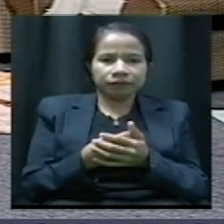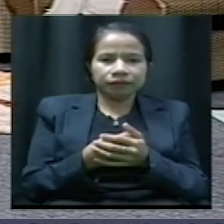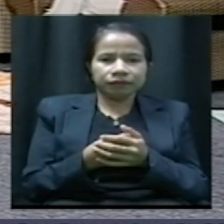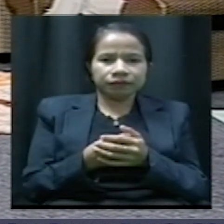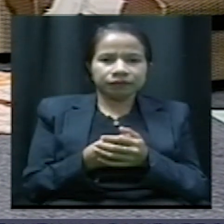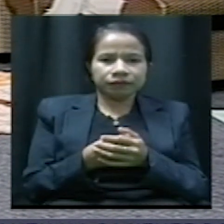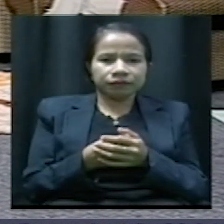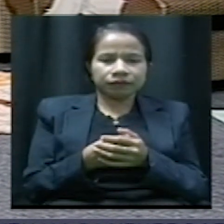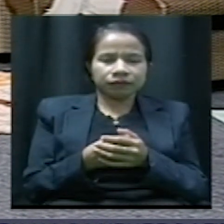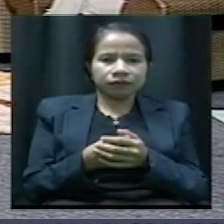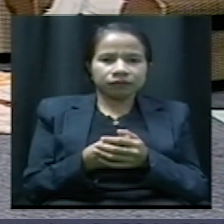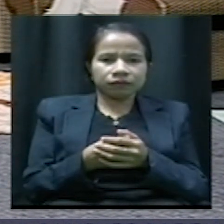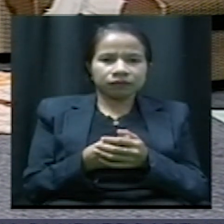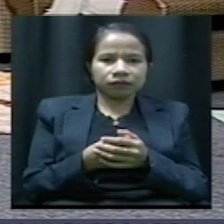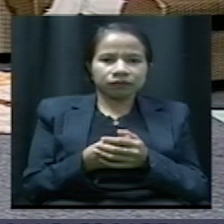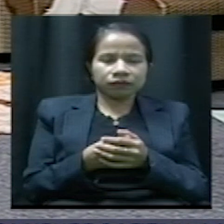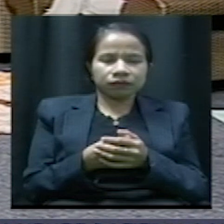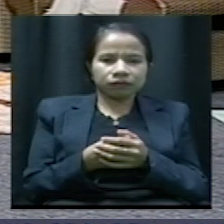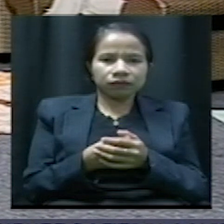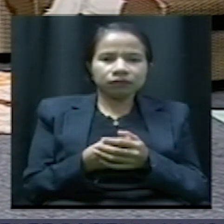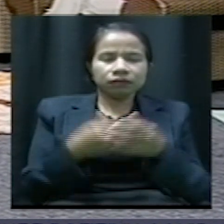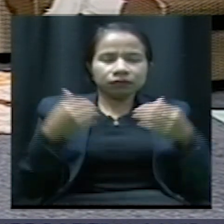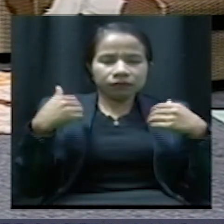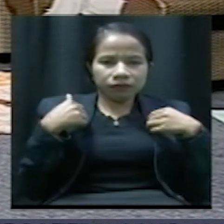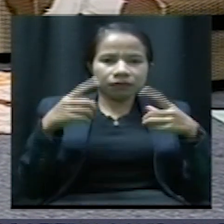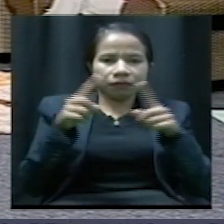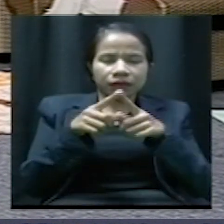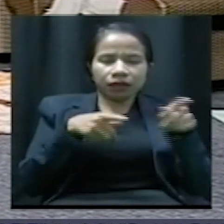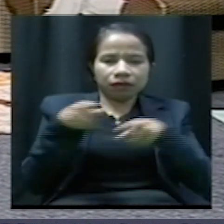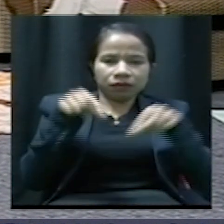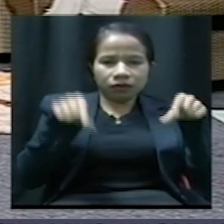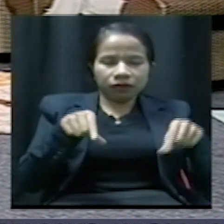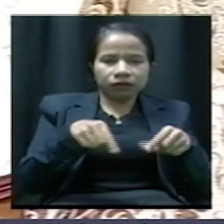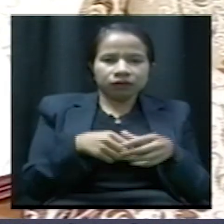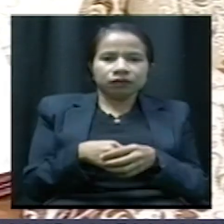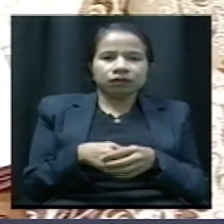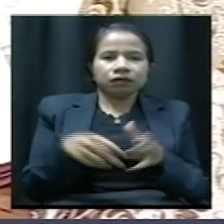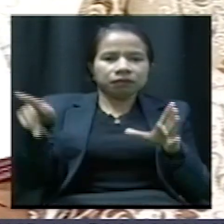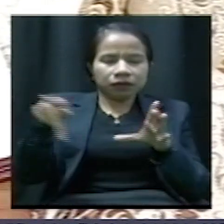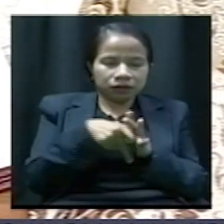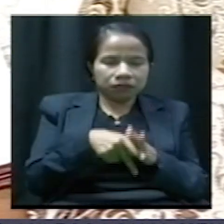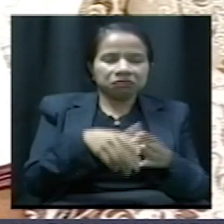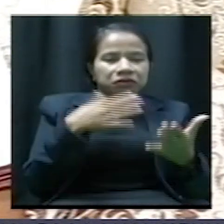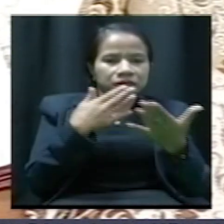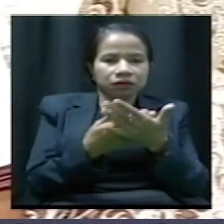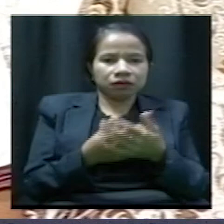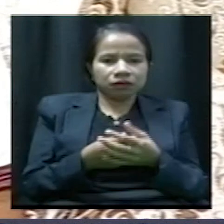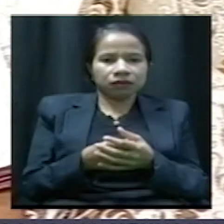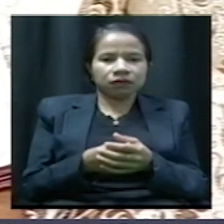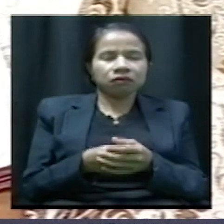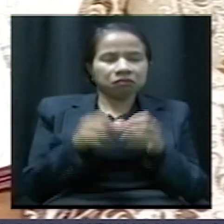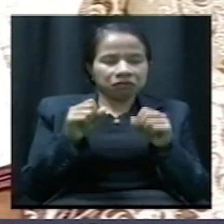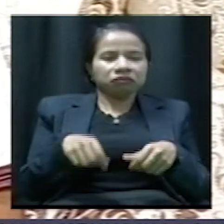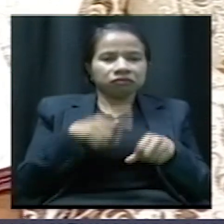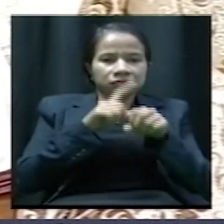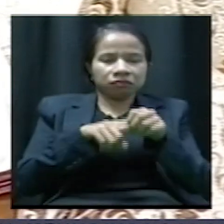koutane koutane se koutane iha ona ba ema ho deficiencia significa ni participação ni se máximo ina ba tan fo